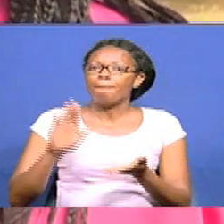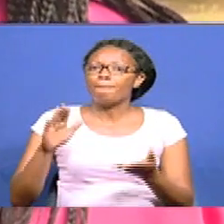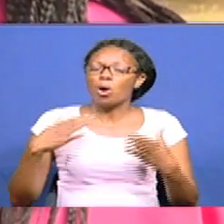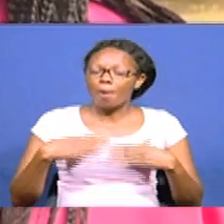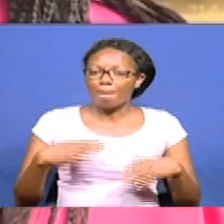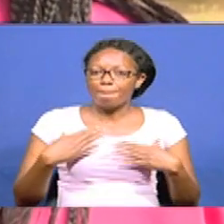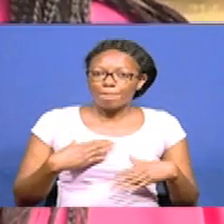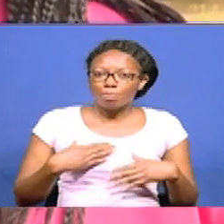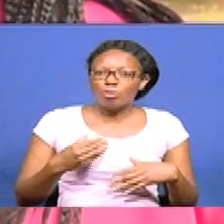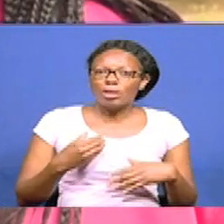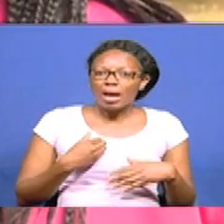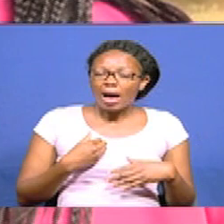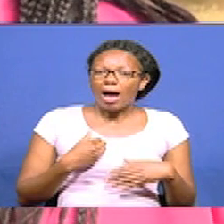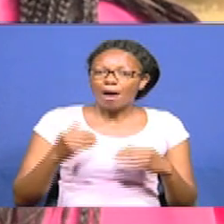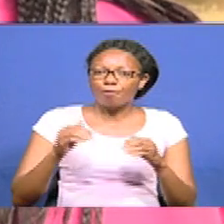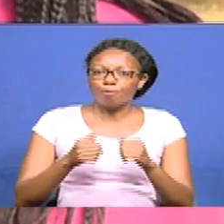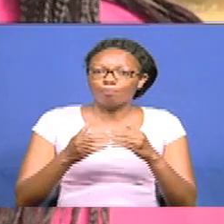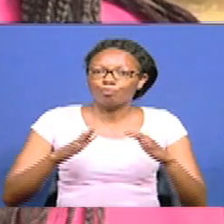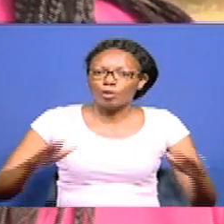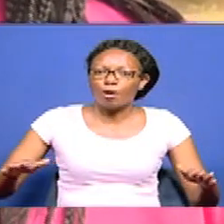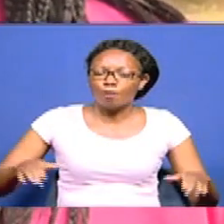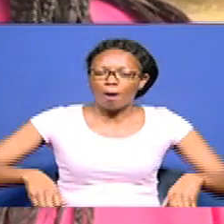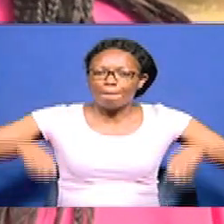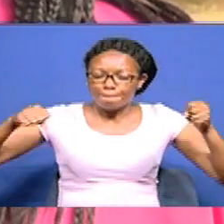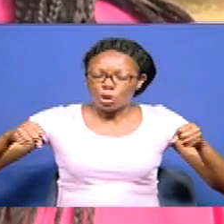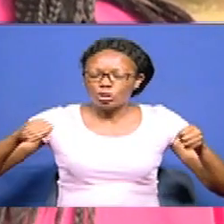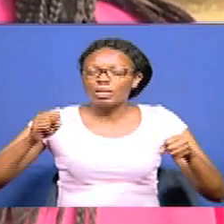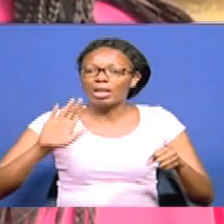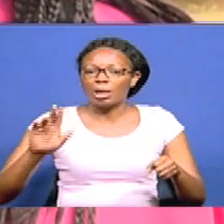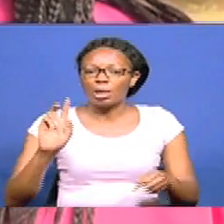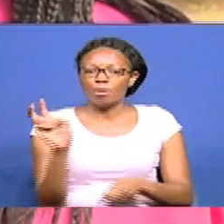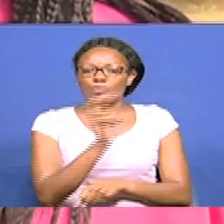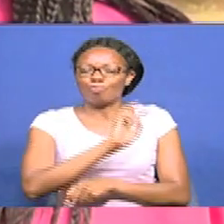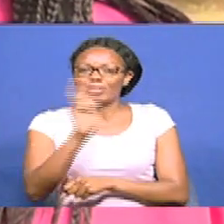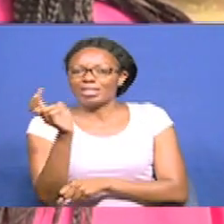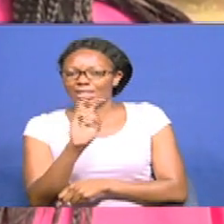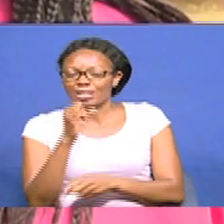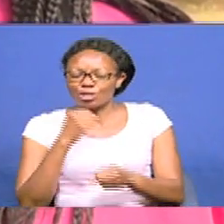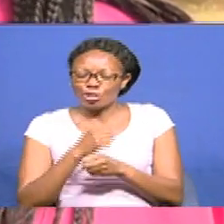wa hii farm, na yeye ndio anaangalia sasa kazi yote ile inafanyika, na